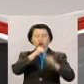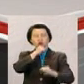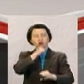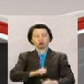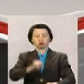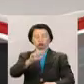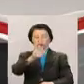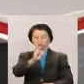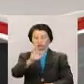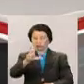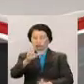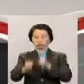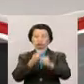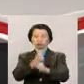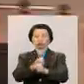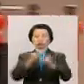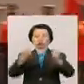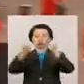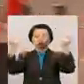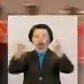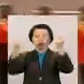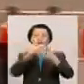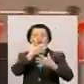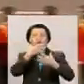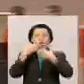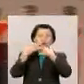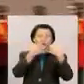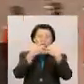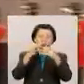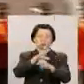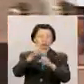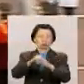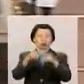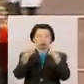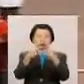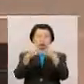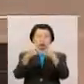93 tahun. Sambutan yang penuh warna-warni ini melibatkan